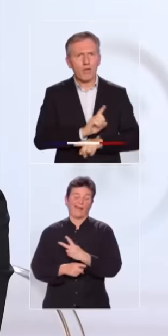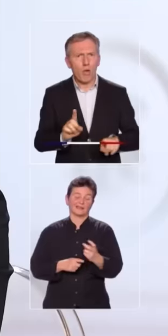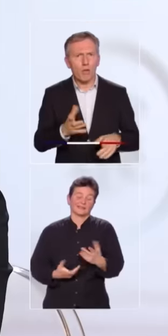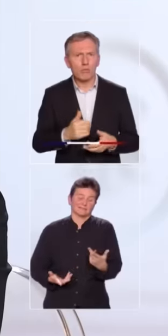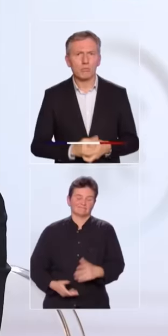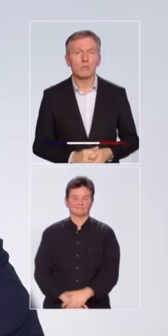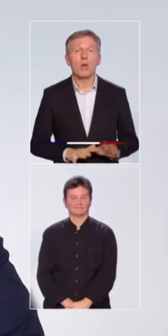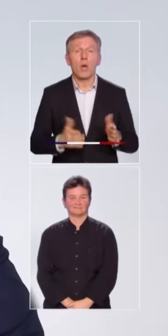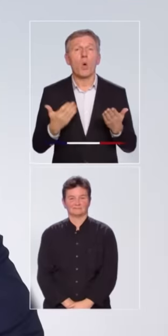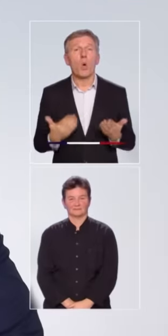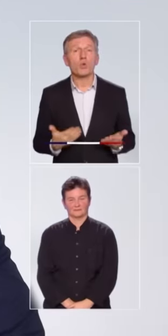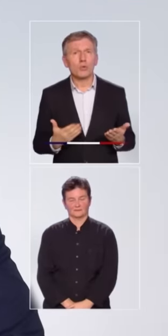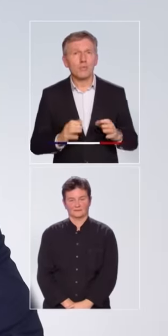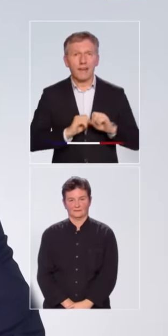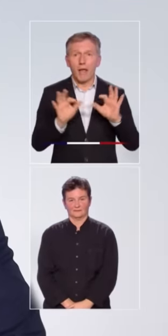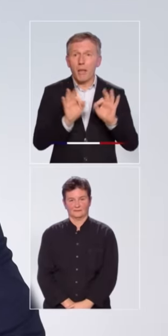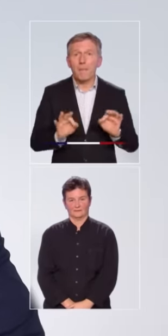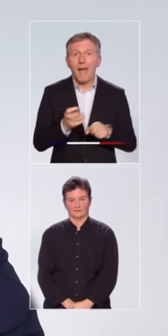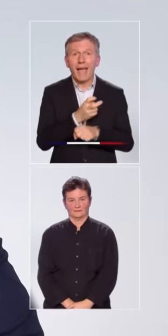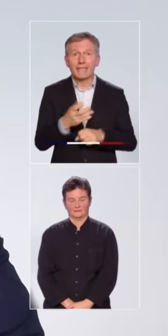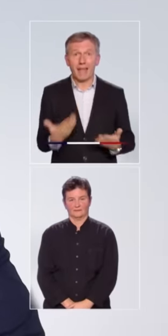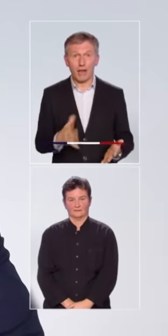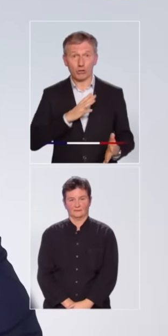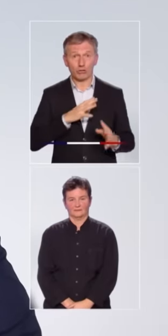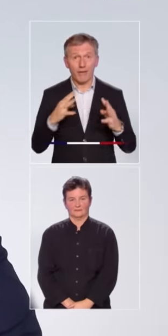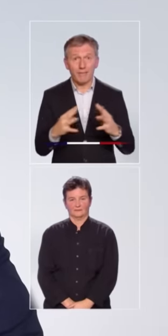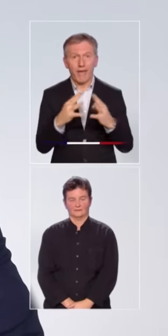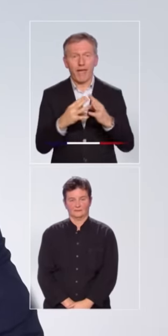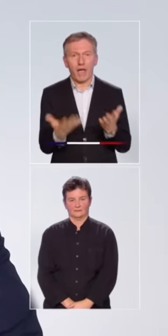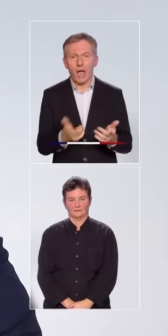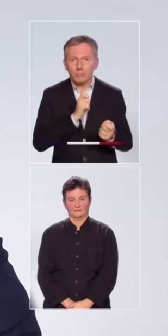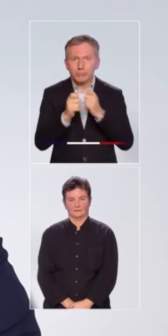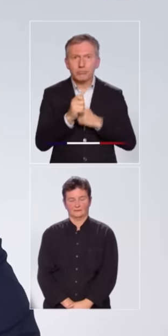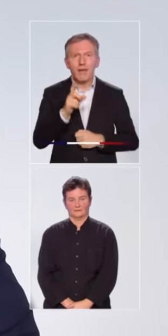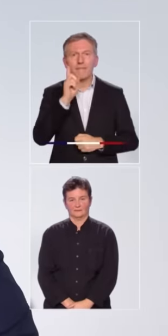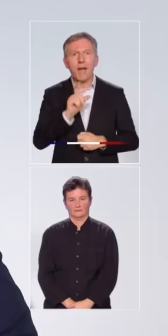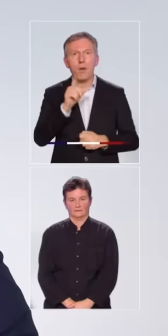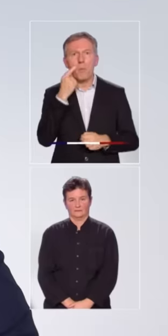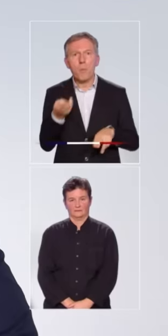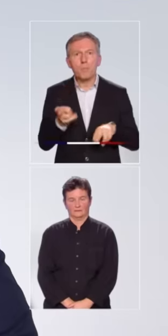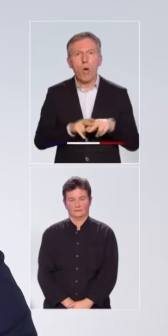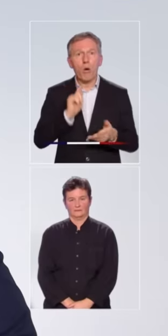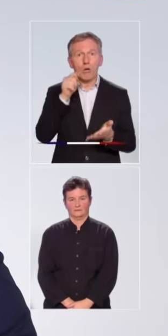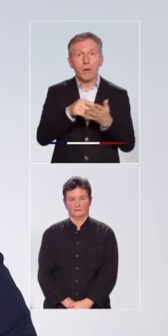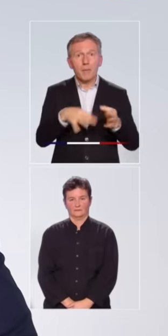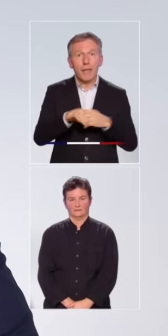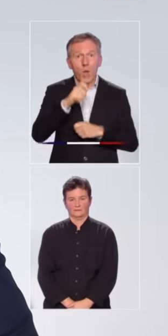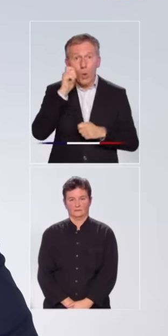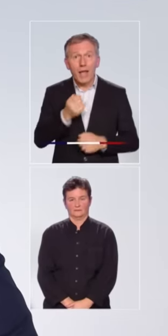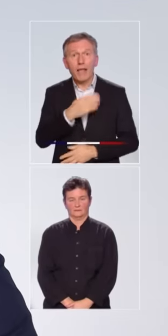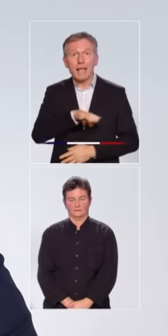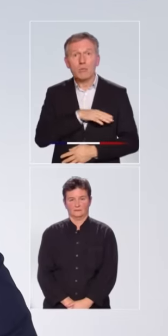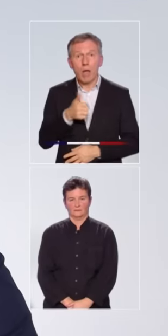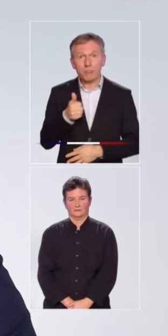Et donc aujourd'hui, il est clair, il n'y a pas un risque, il y a la guerre. Au moment où on se parle, il y a des femmes et des hommes qui meurent en Ukraine par la responsabilité du